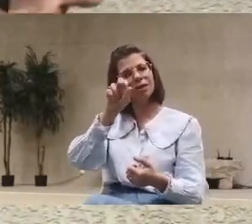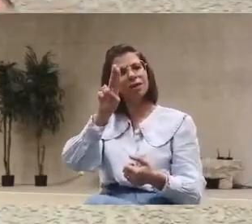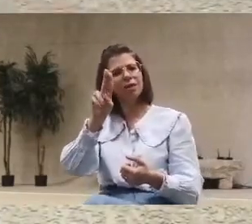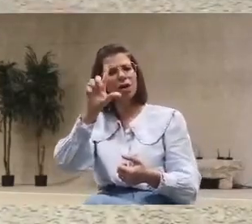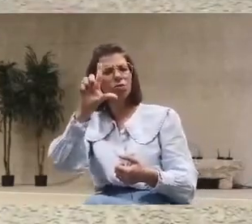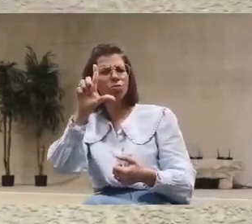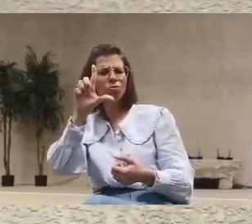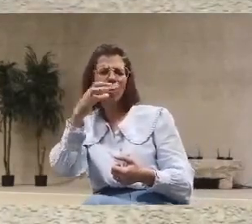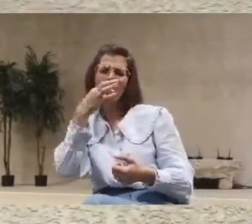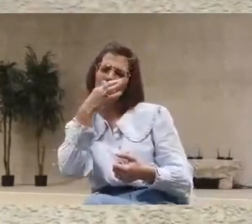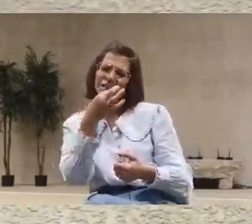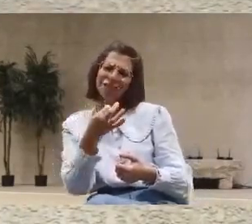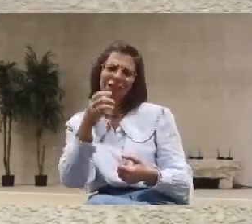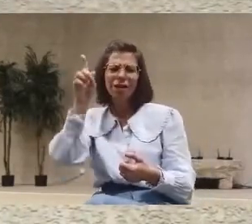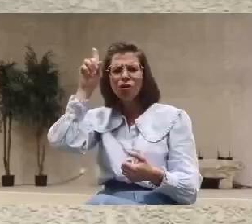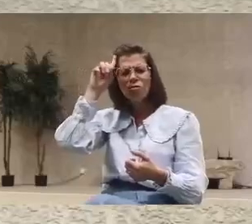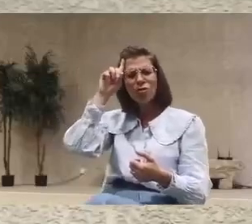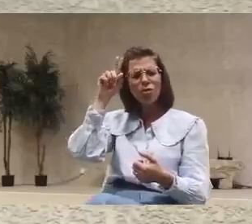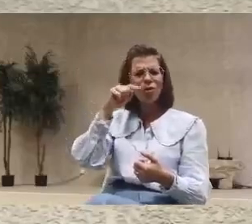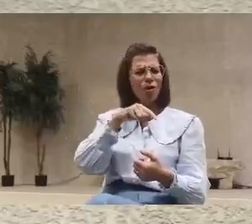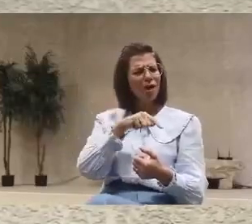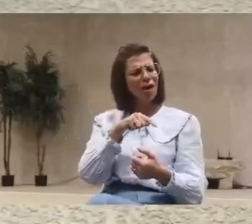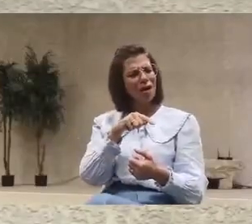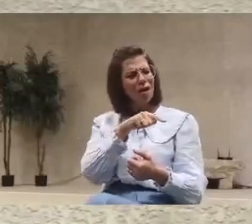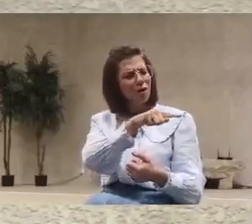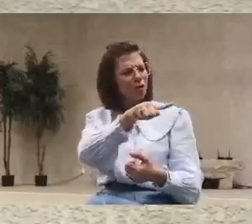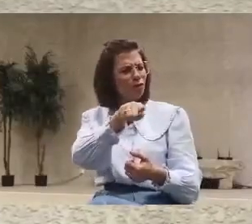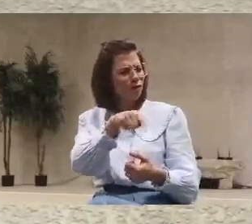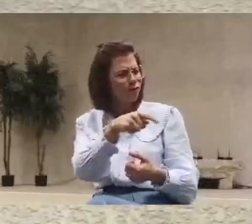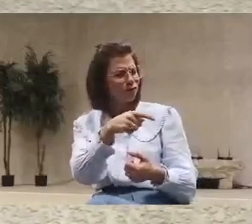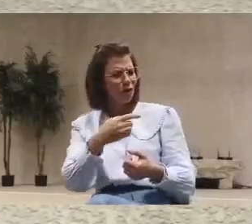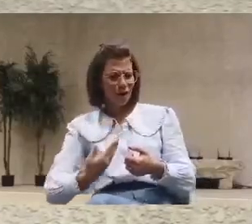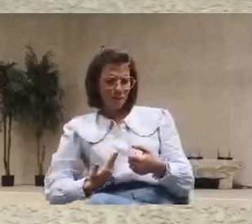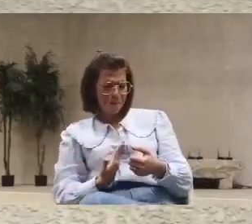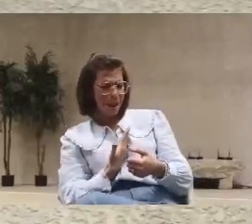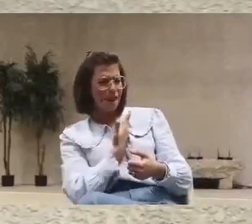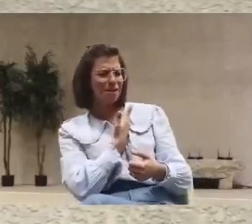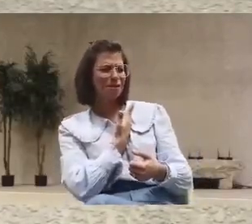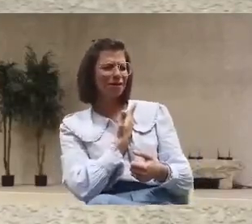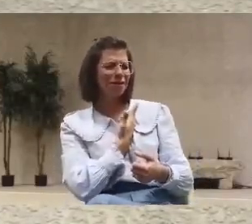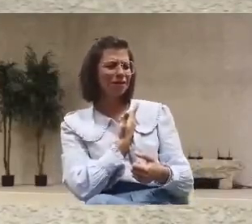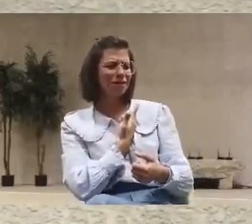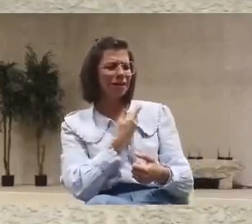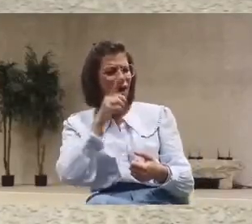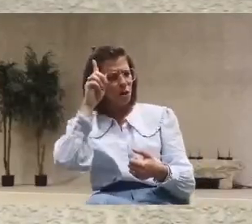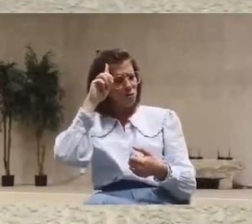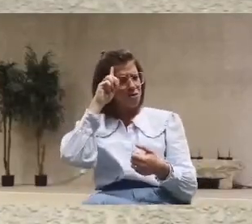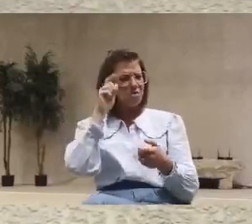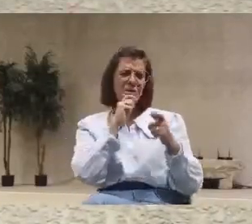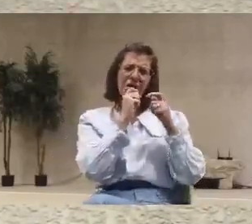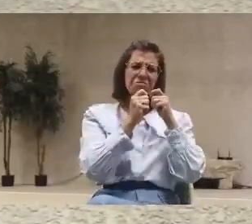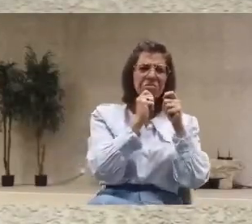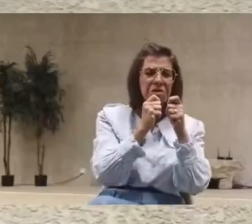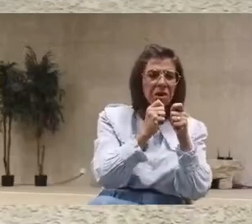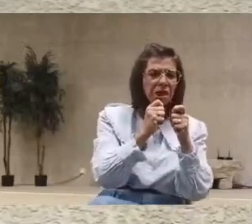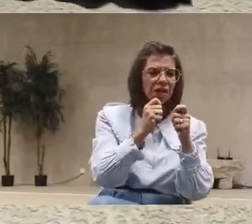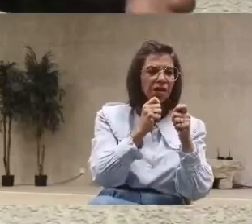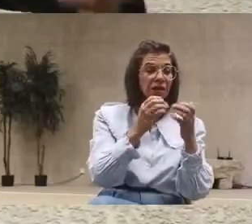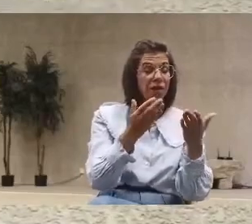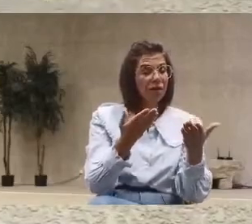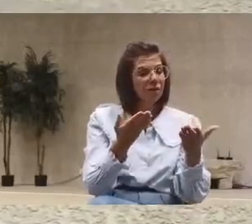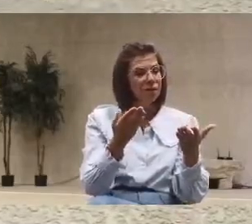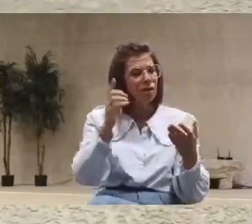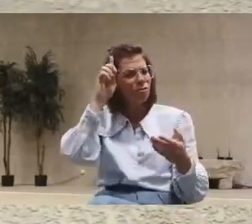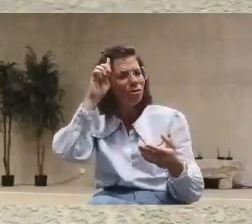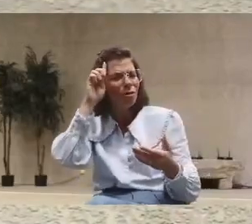vous jugez ? Pourquoi vous vous blessez et vous êtes attristés et vous êtes malheureux ? Ainsi, pour des choses